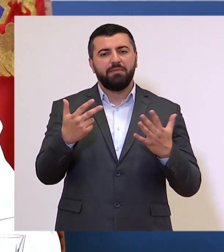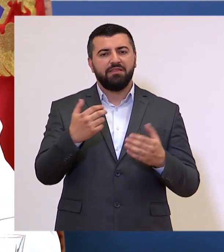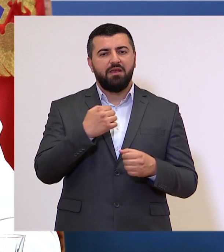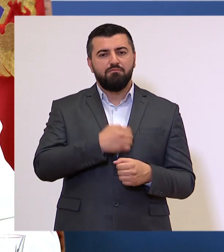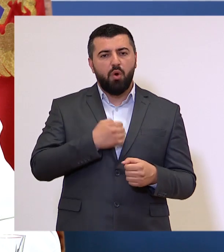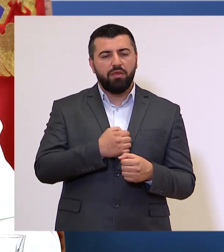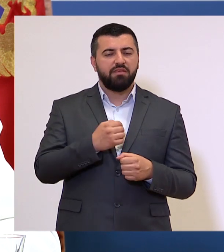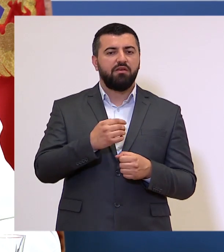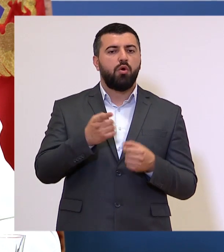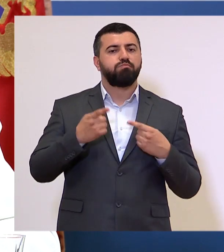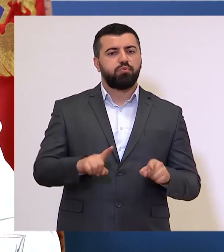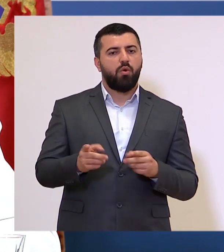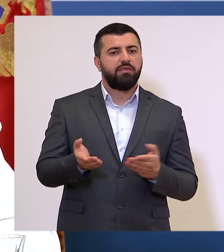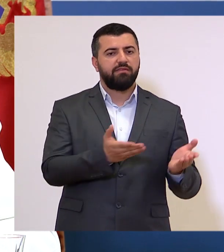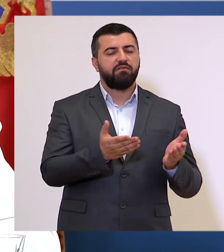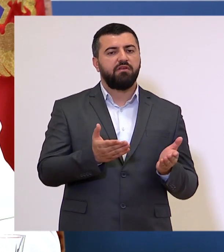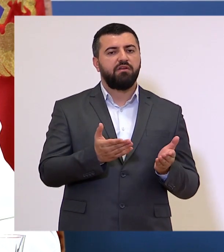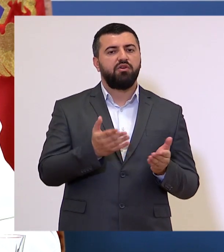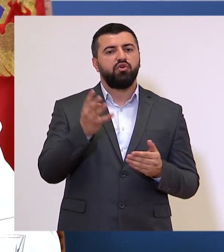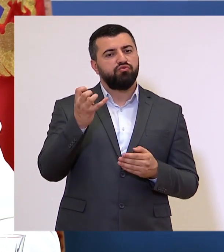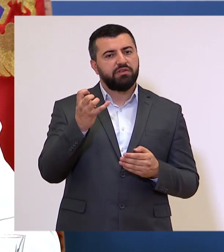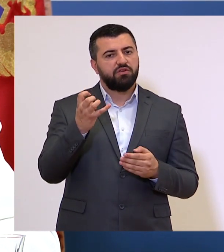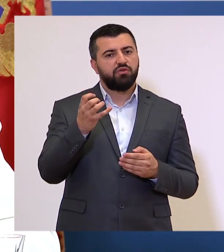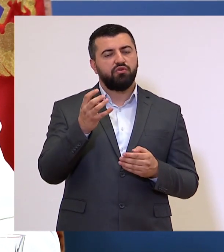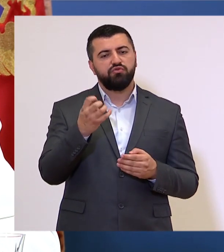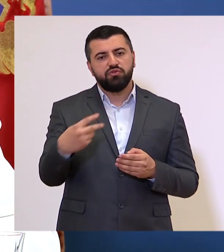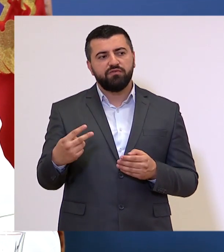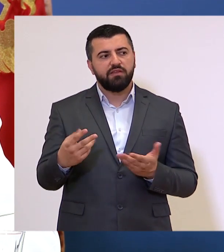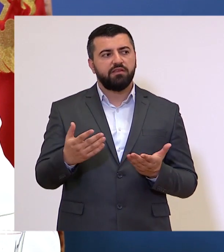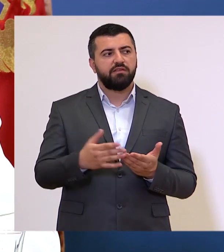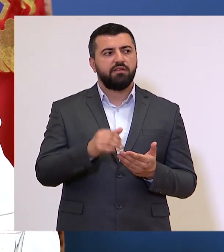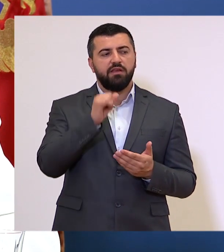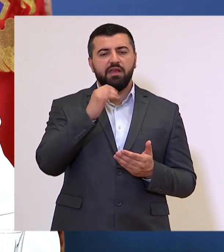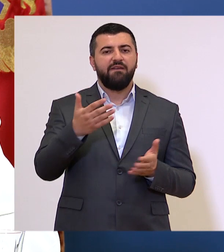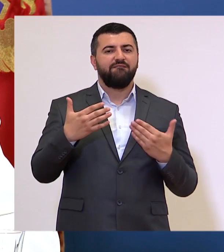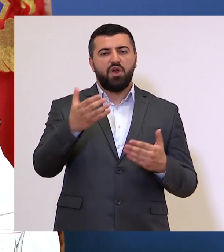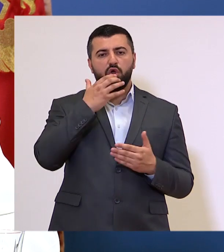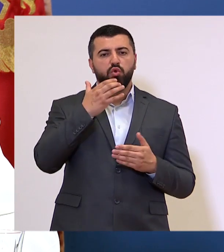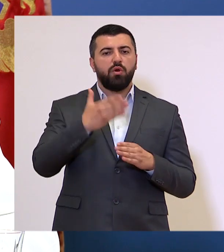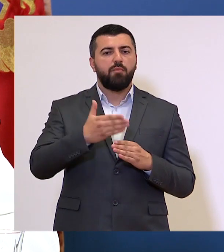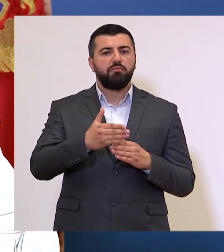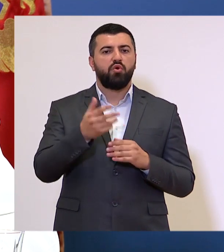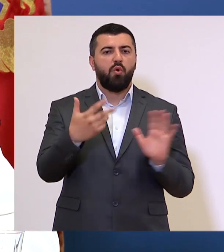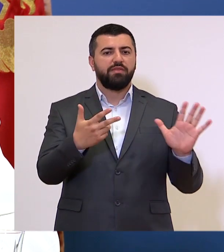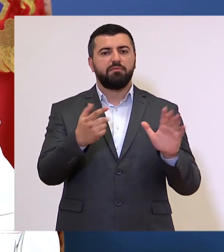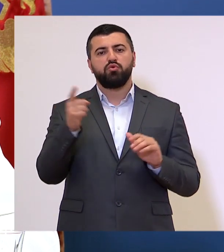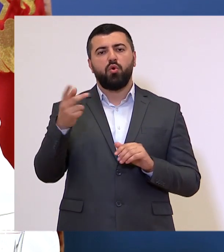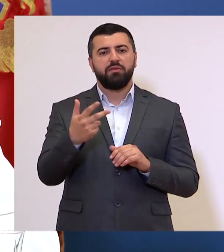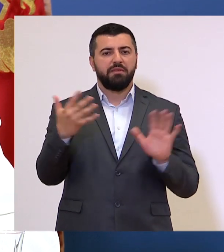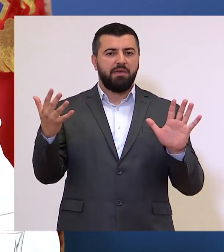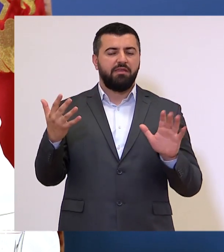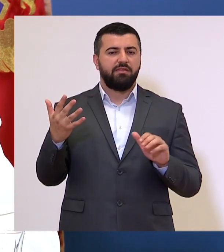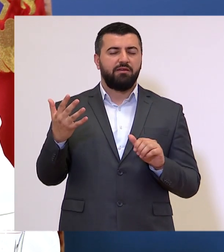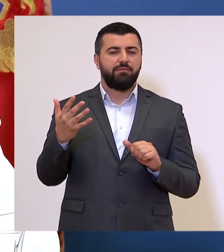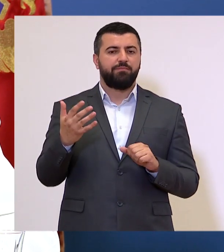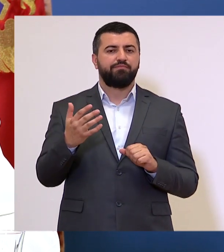oboljelih, hospitalizaciju bi zahtijevalo njih 400-420 i na respiratornom suportu bi bilo 80-85.